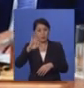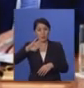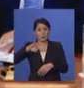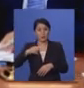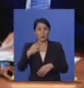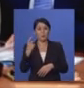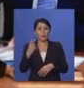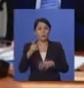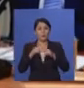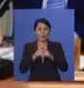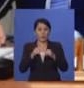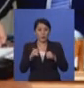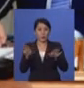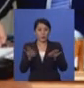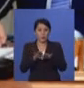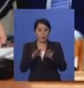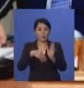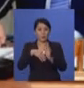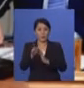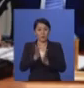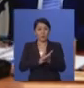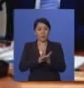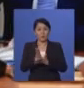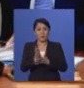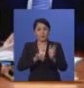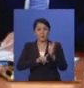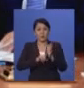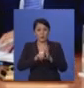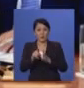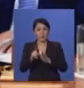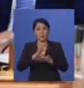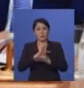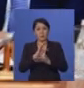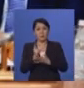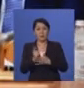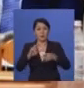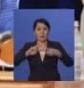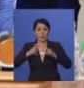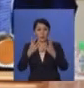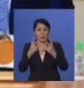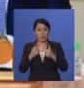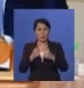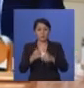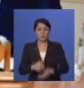әлеуметтік экономикалық даму деңгейін арттыруға бағытталған бастамаларды заңнамалық қамтамасыз ету мәселелерін қарастырды.